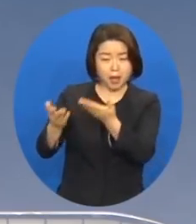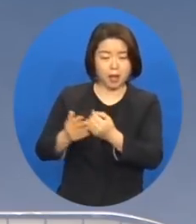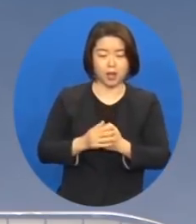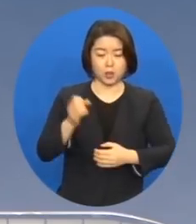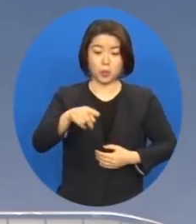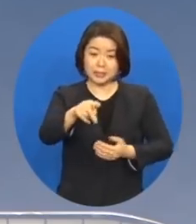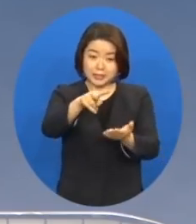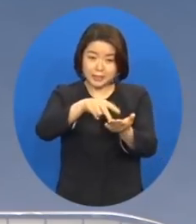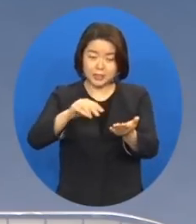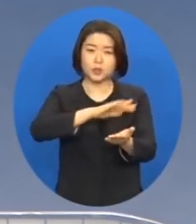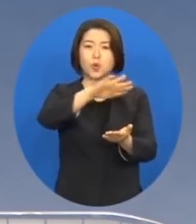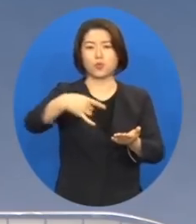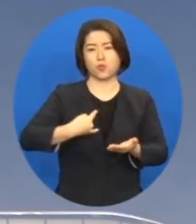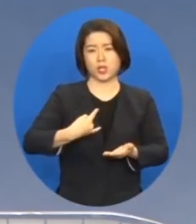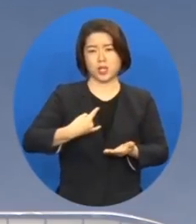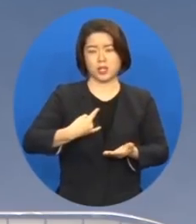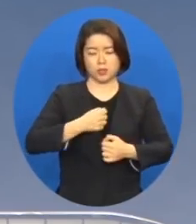삼아 말씀하고 있는 겁니다.